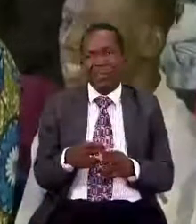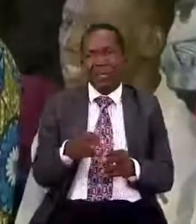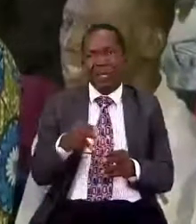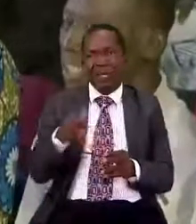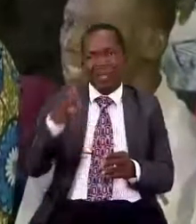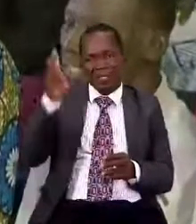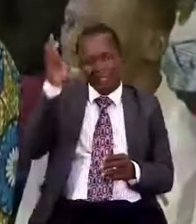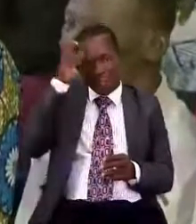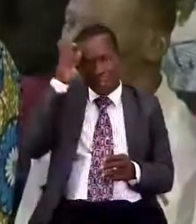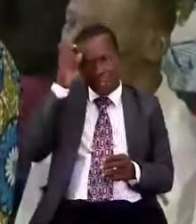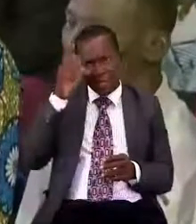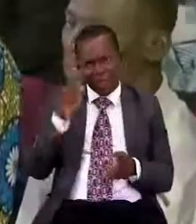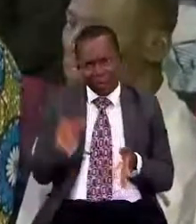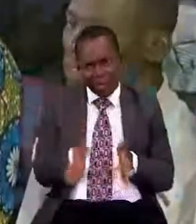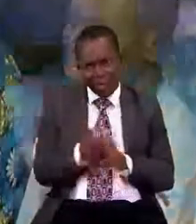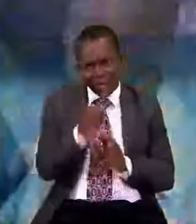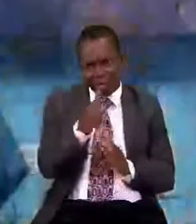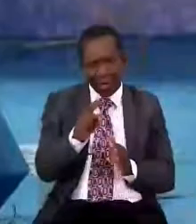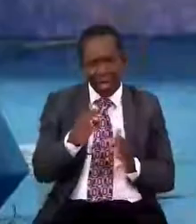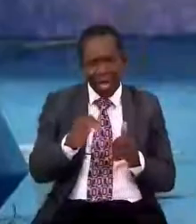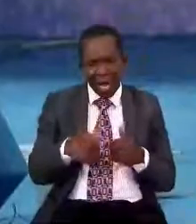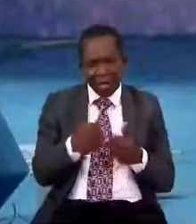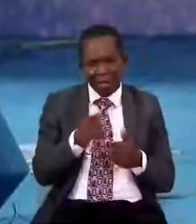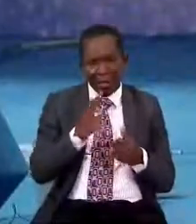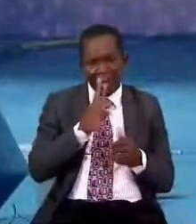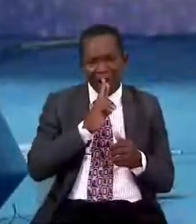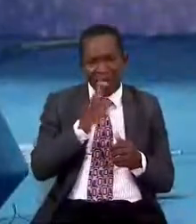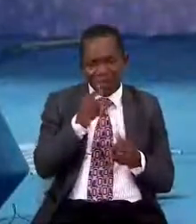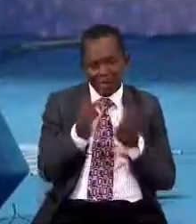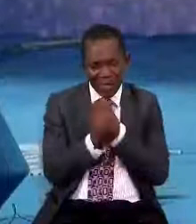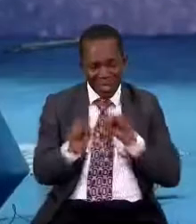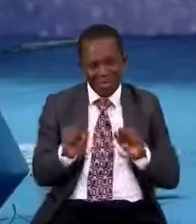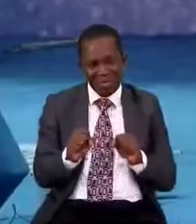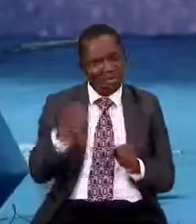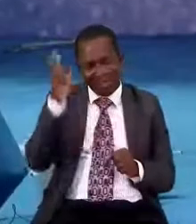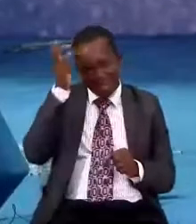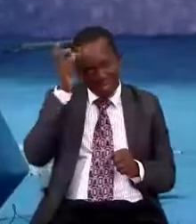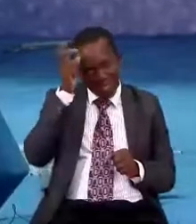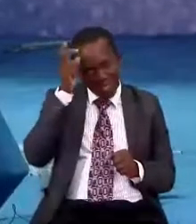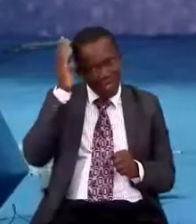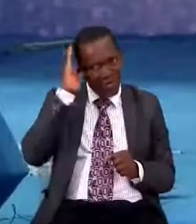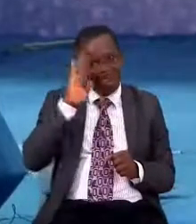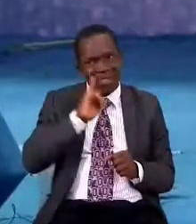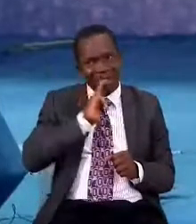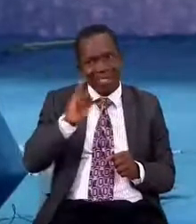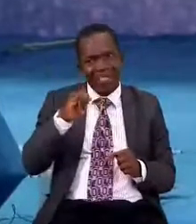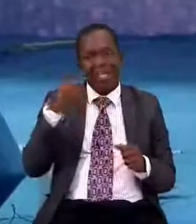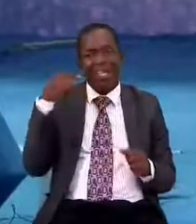Satan est un menteur. Parce que Jésus qui te sauve va aussi te